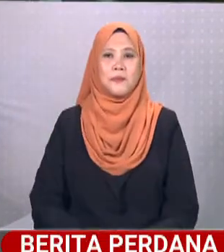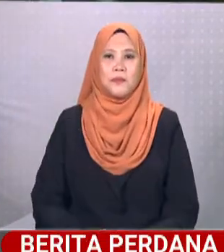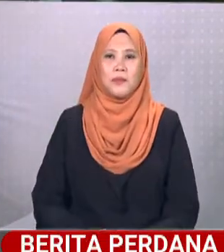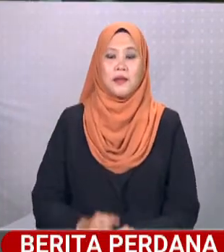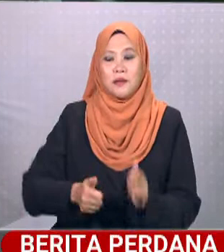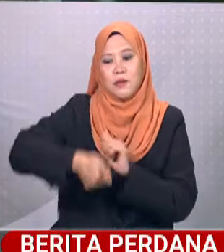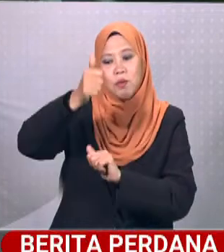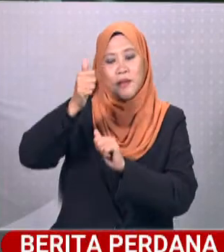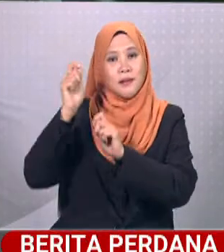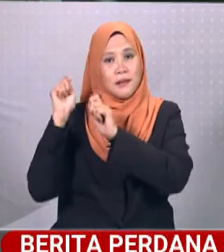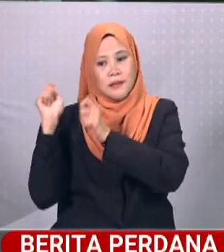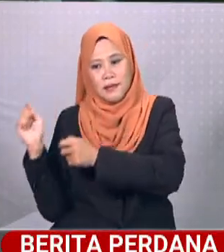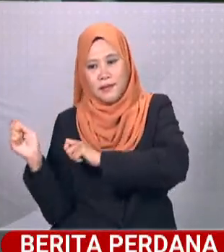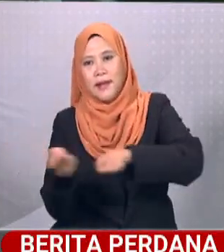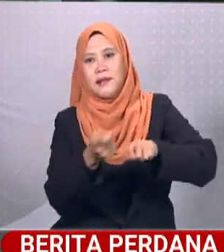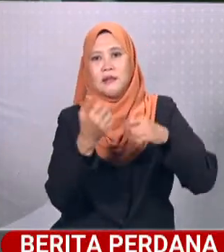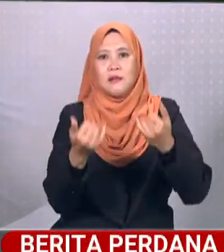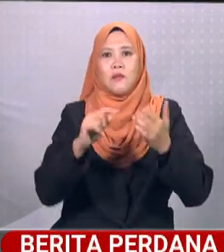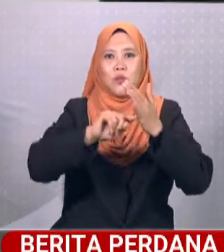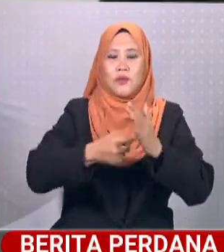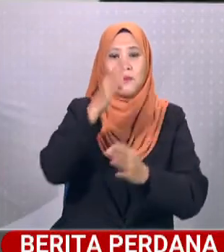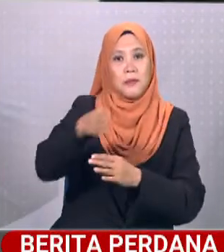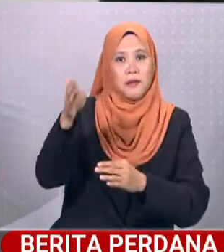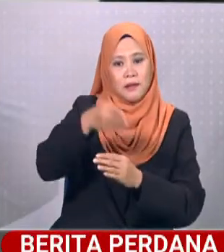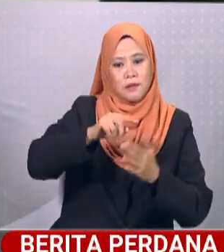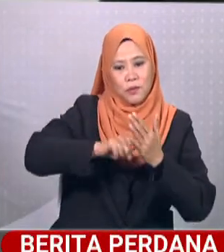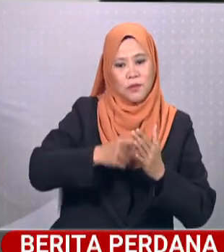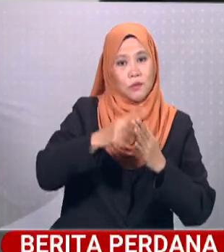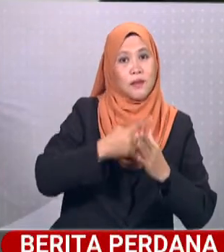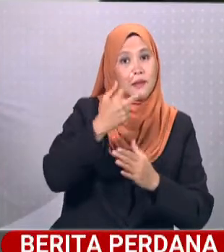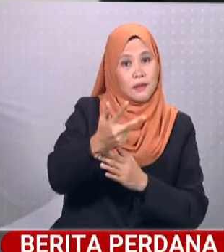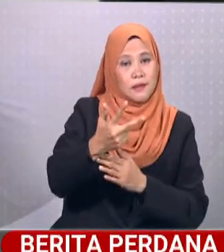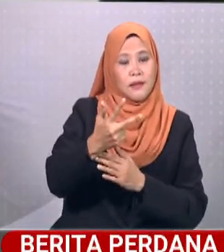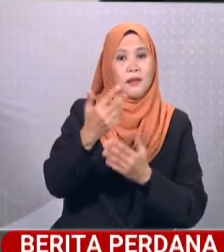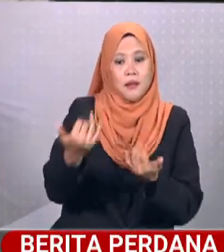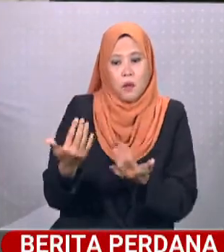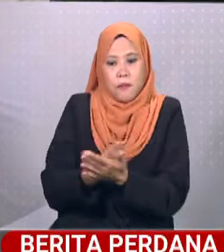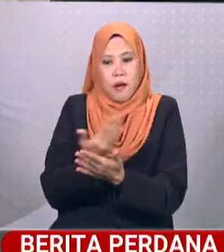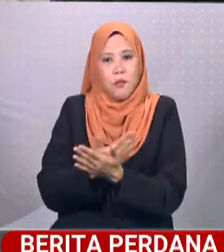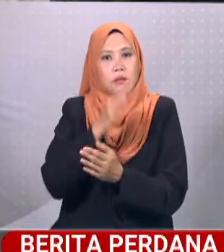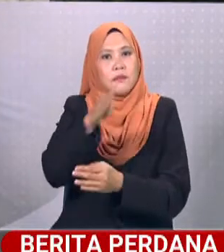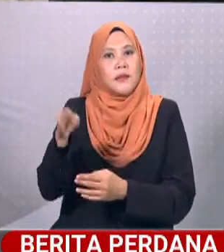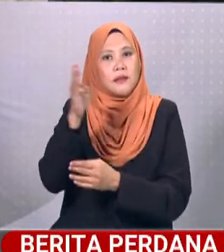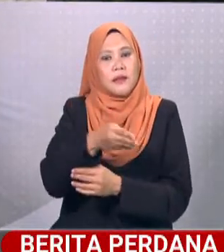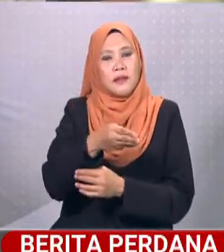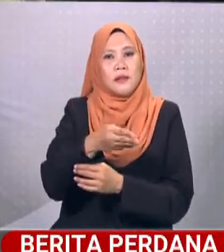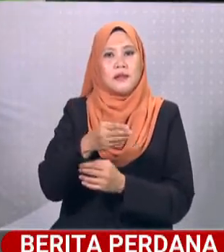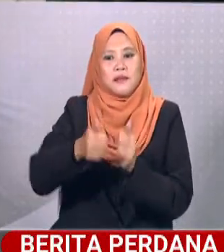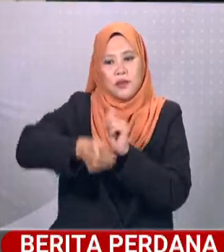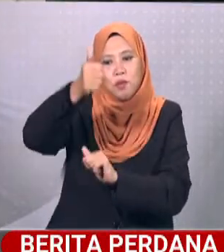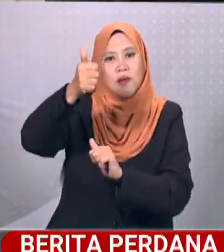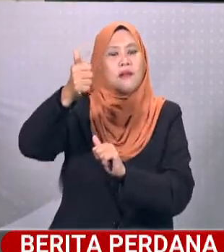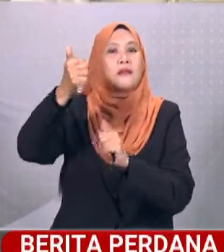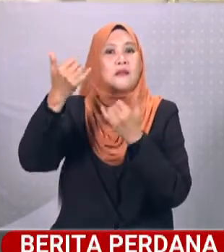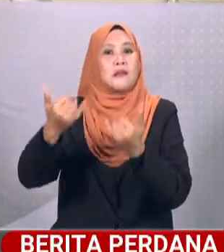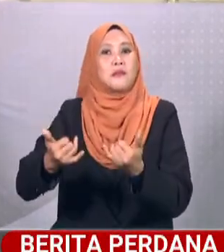Kejohanan tenis di seluruh dunia telah mula dibatalkan sejak bulan Mac dan yang terbaru, pembatalan kejohanan tertua dunia